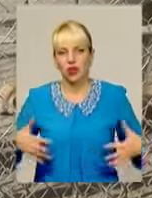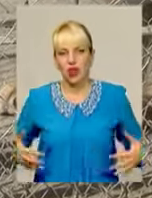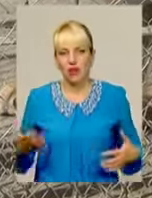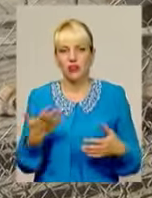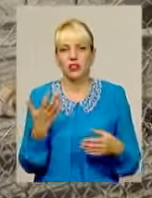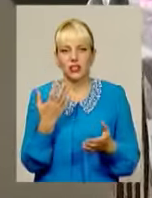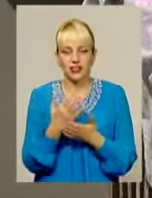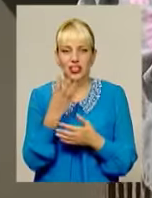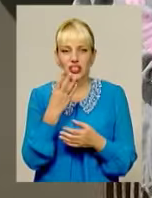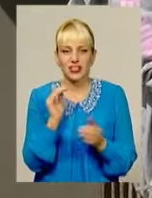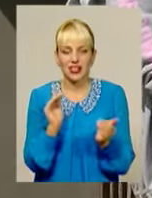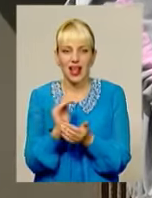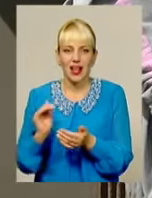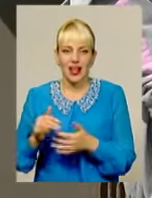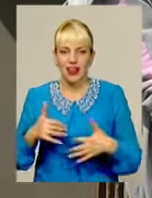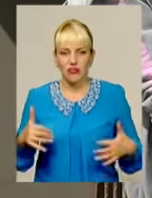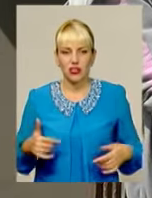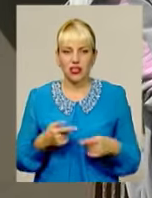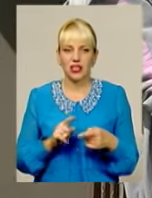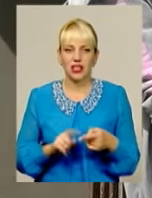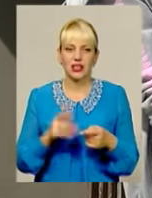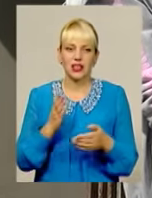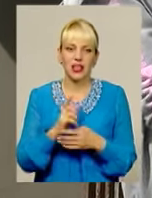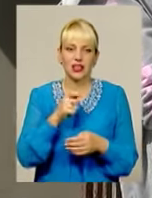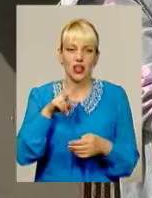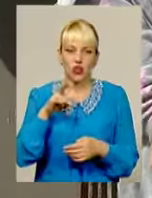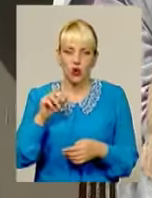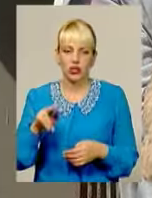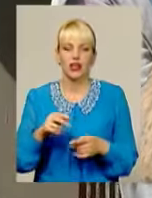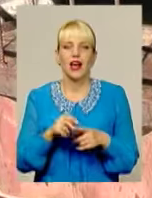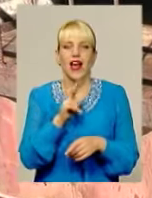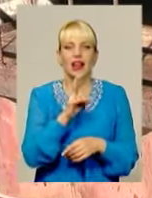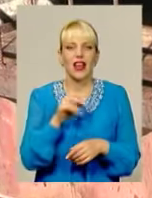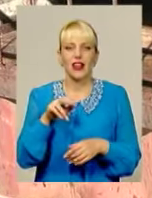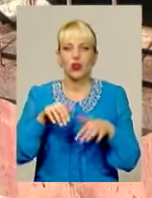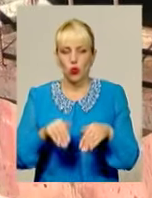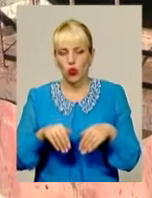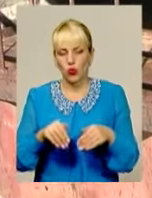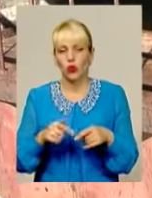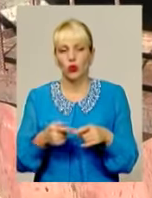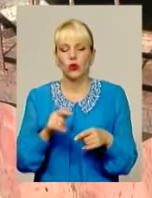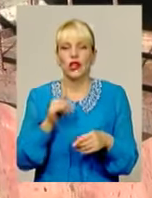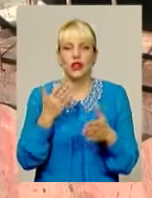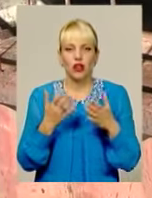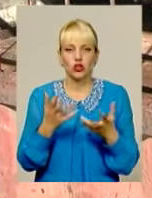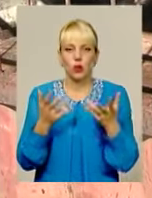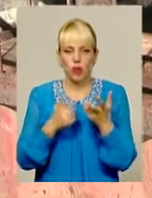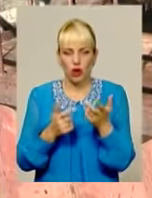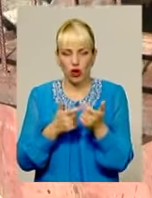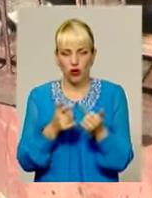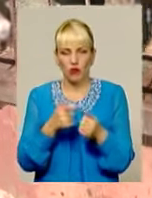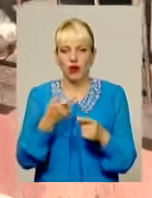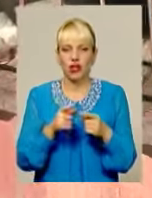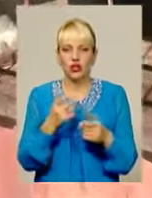левенят. Є тут ведмідь, єноти, кінгуруб, тахри і черепахи, і лисиці. Порахував, якщо відкрити у Хмельницькому зоопарк, де мешкатимуть до